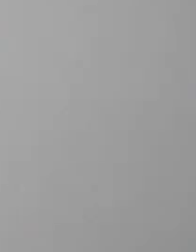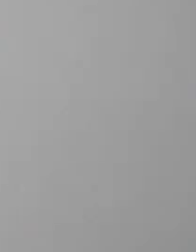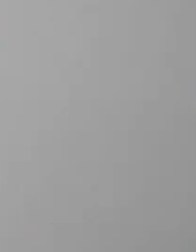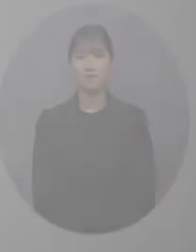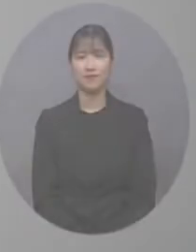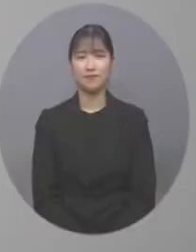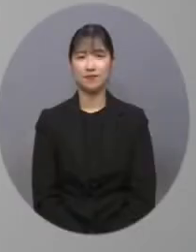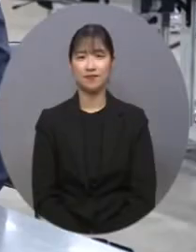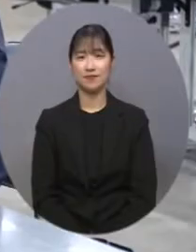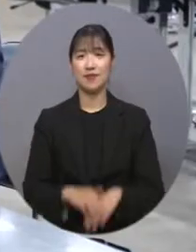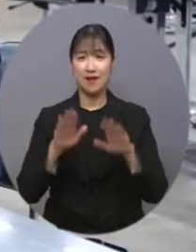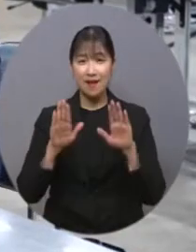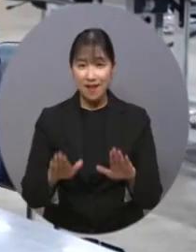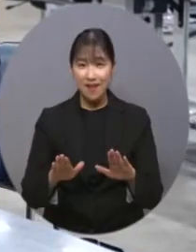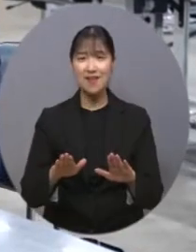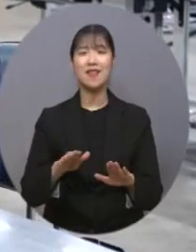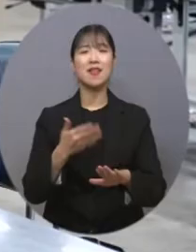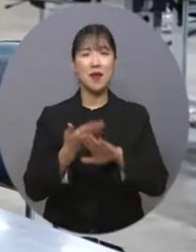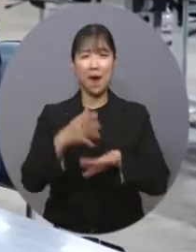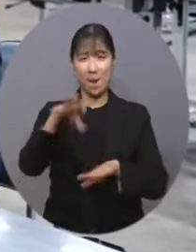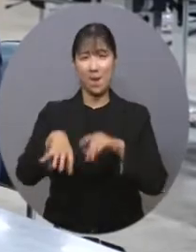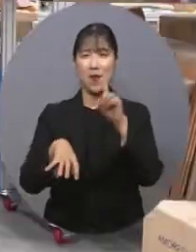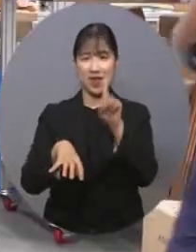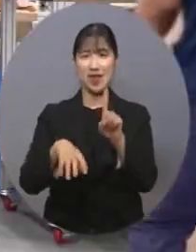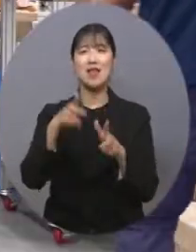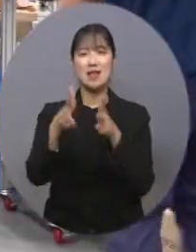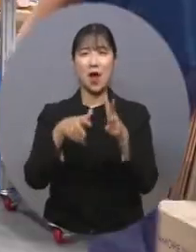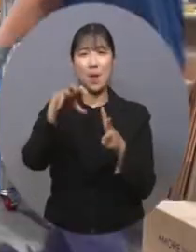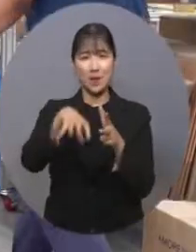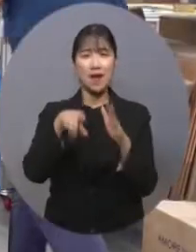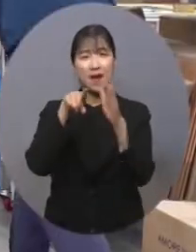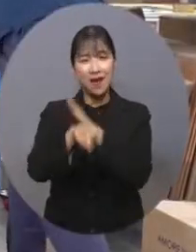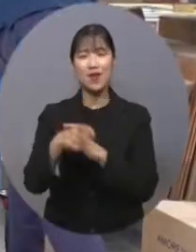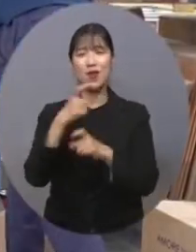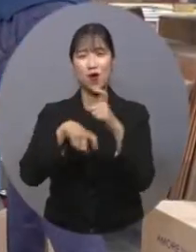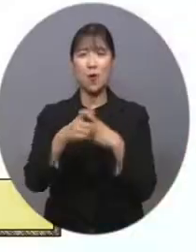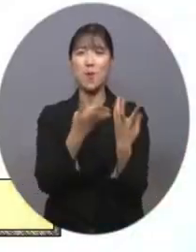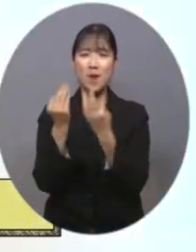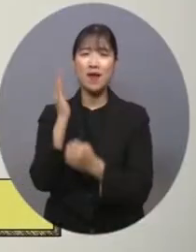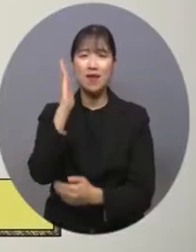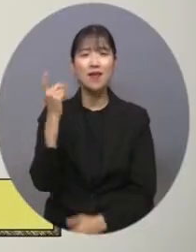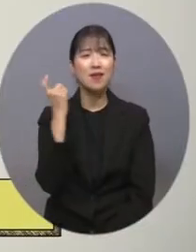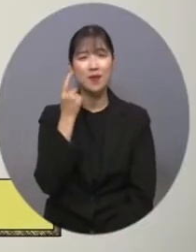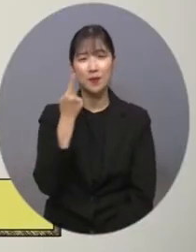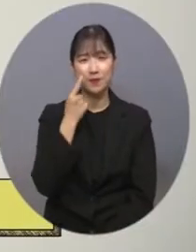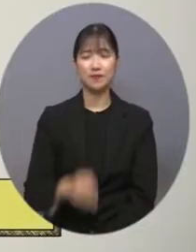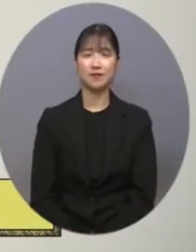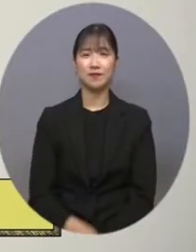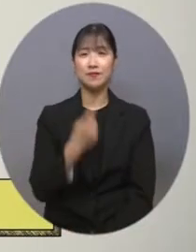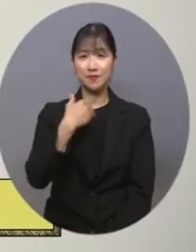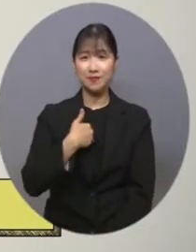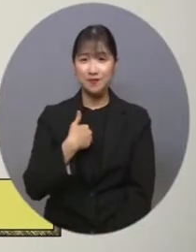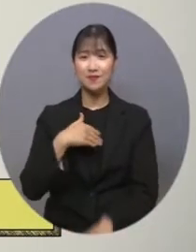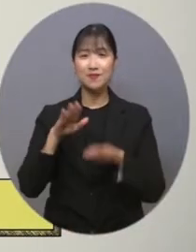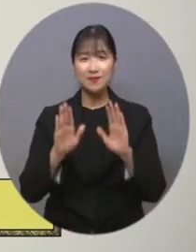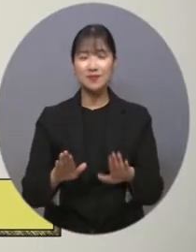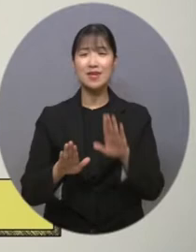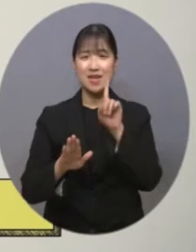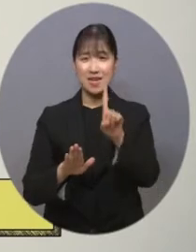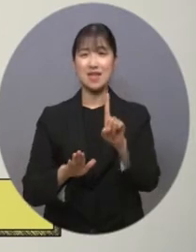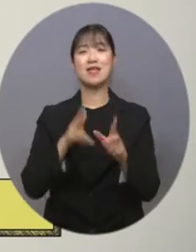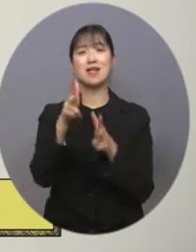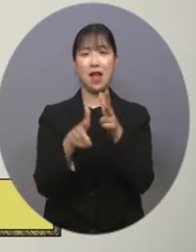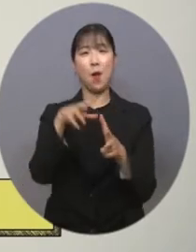저희는 이제 1사업장으로 이동하여 더 많은 분들의 이야기를 들어보려고 합니다. 네, 저는 지금 1사업장 앞에